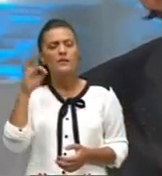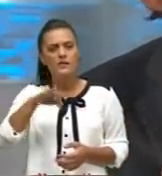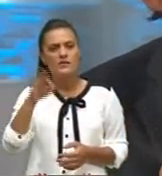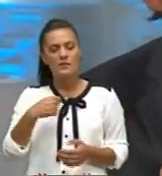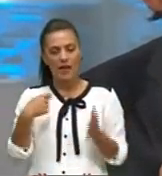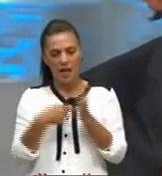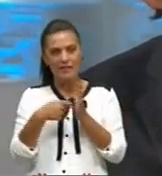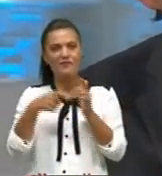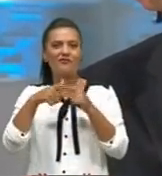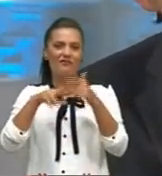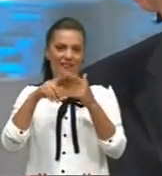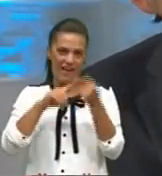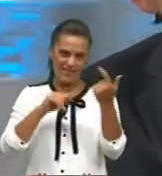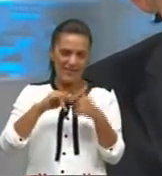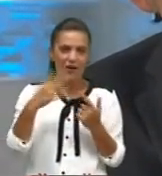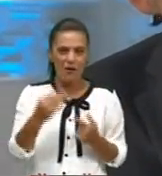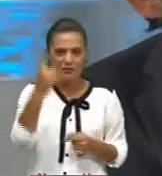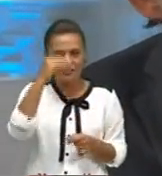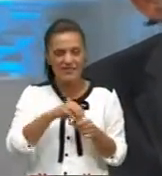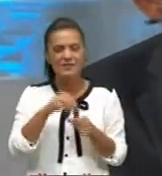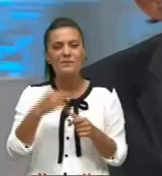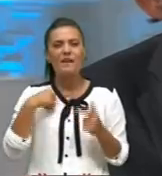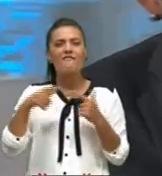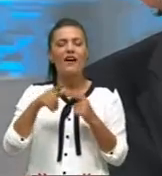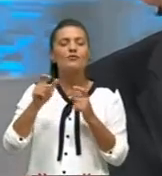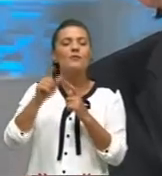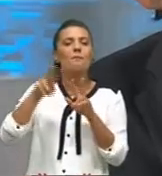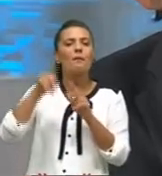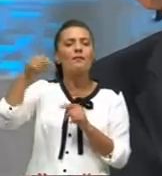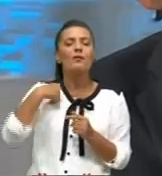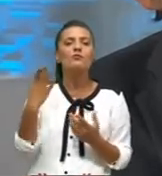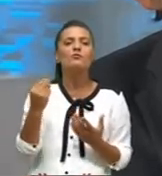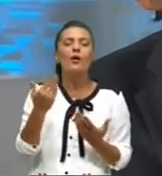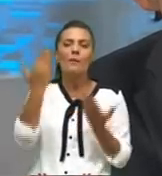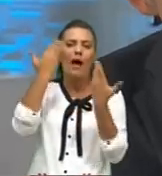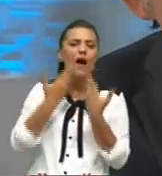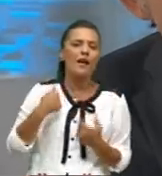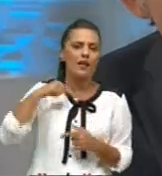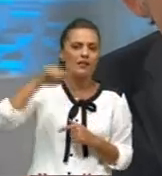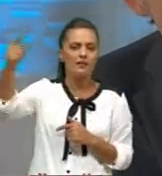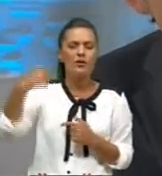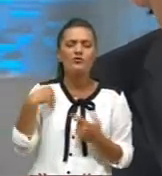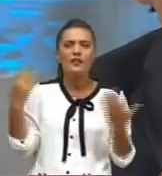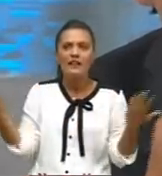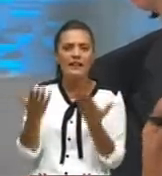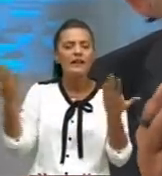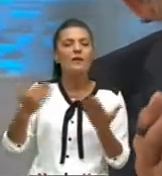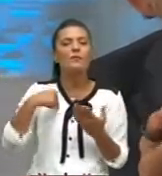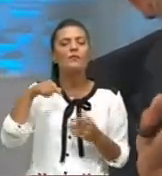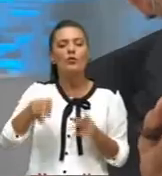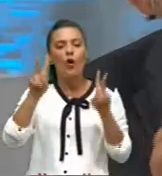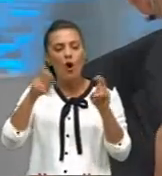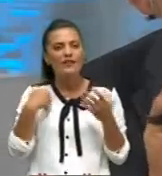adım da Fatih olduğu için, evet, Fatih'i hayranıyım aslında. Özel bir ilgim var. Evet. Hem ilgiliyim hem bu